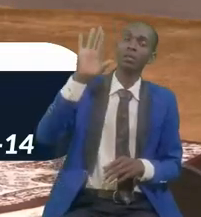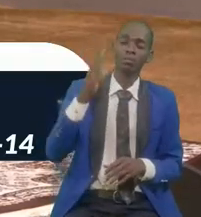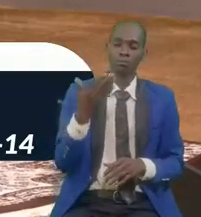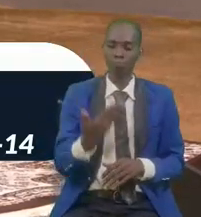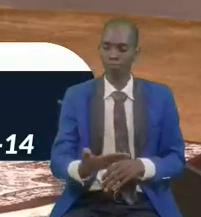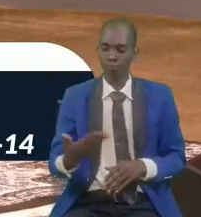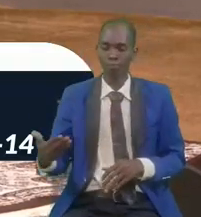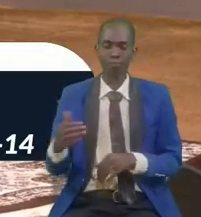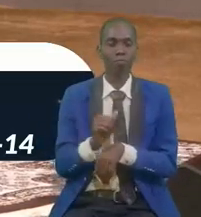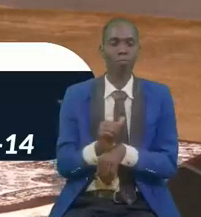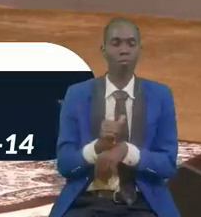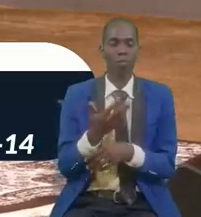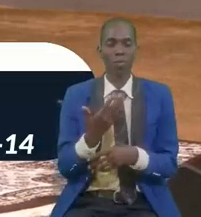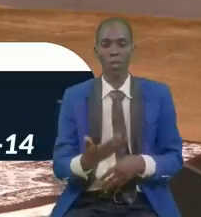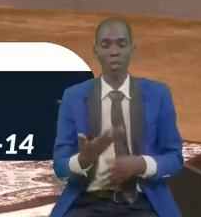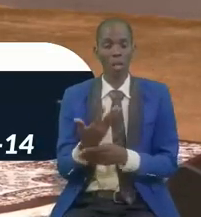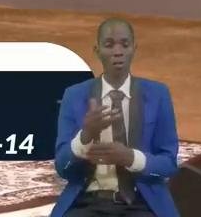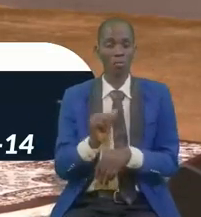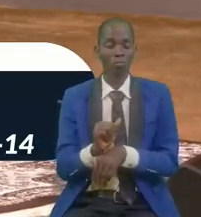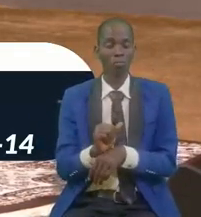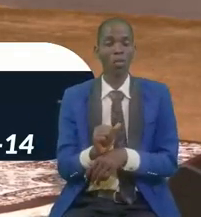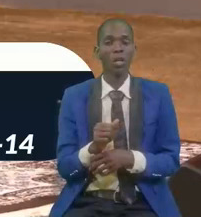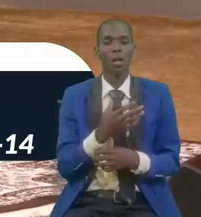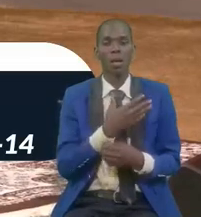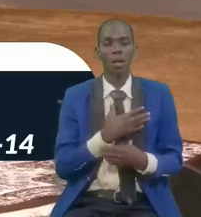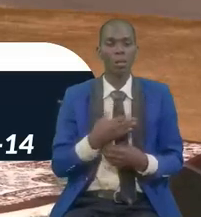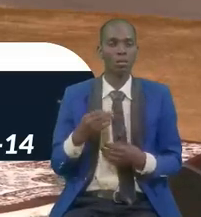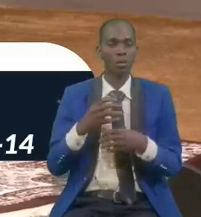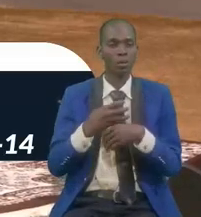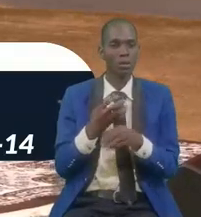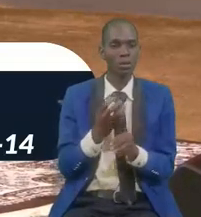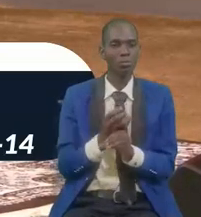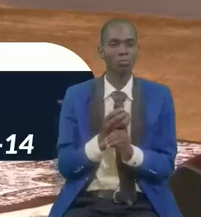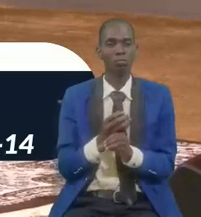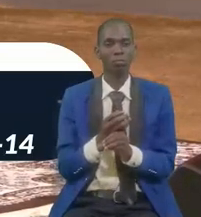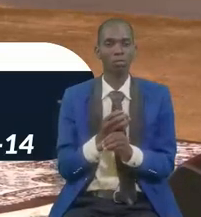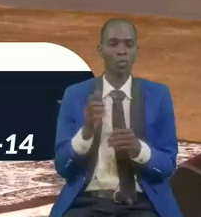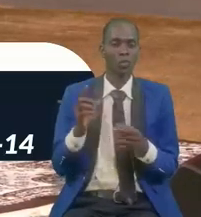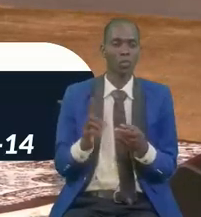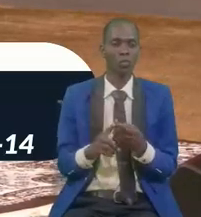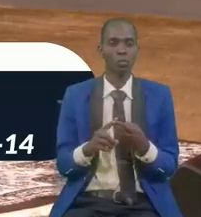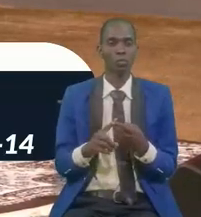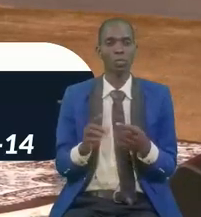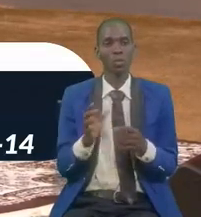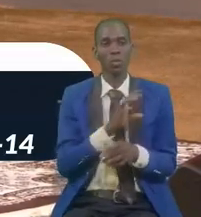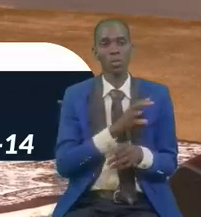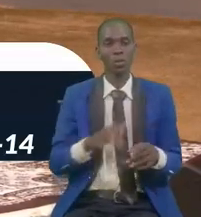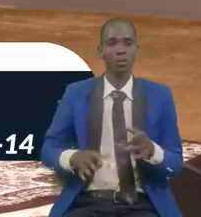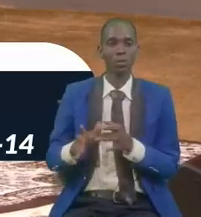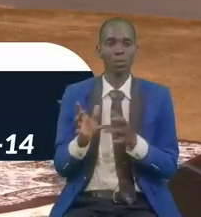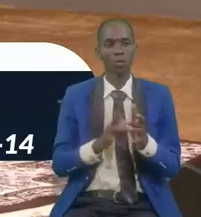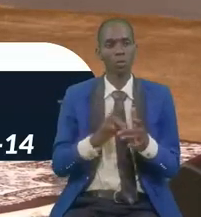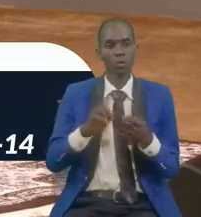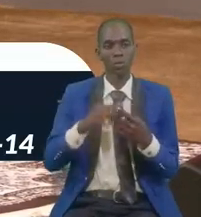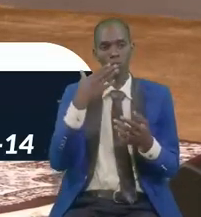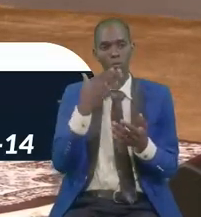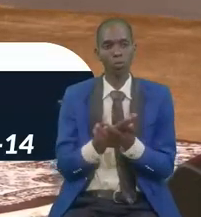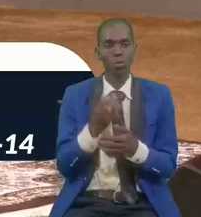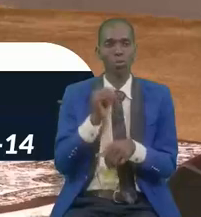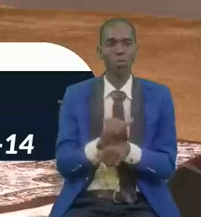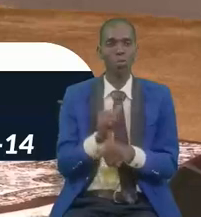été créé en Jésus-Christ pour de bonnes œuvres, comme étant un résultat du